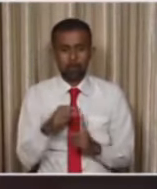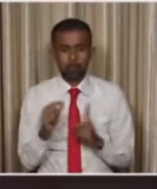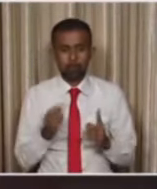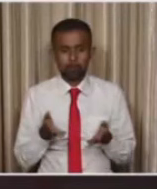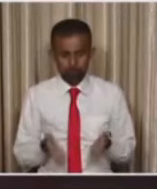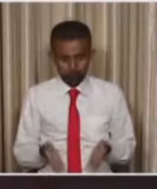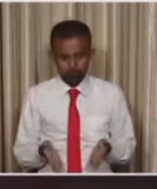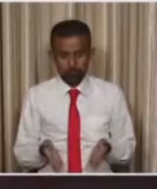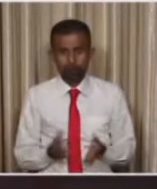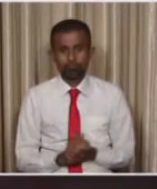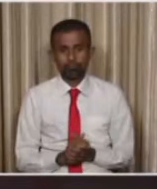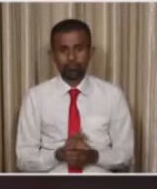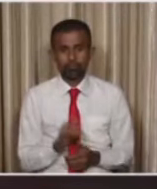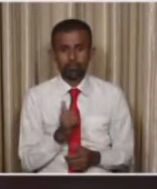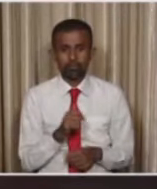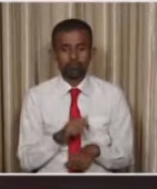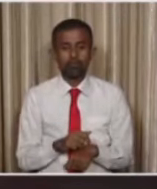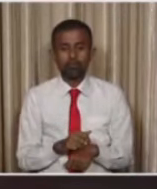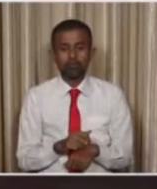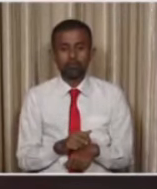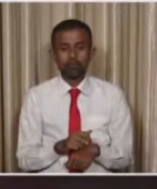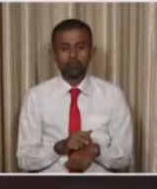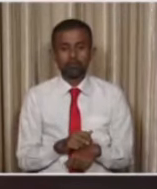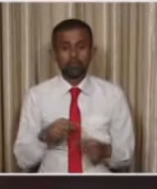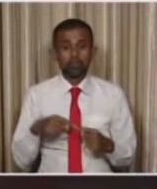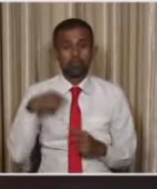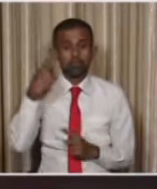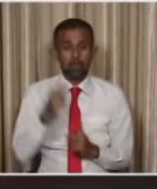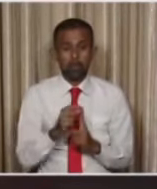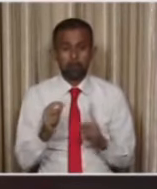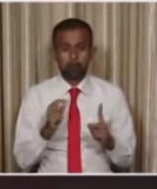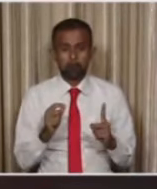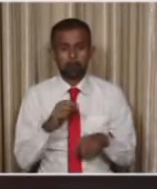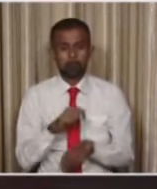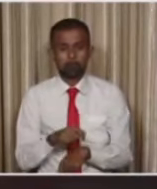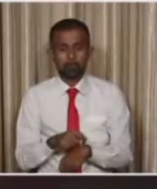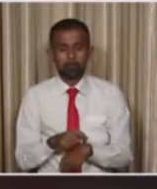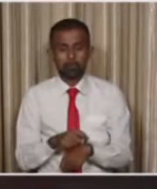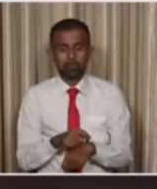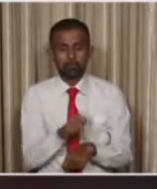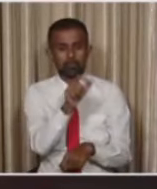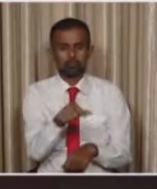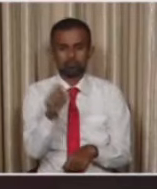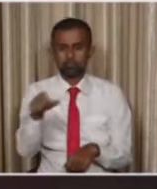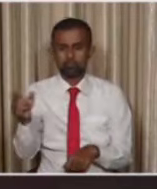පාර්ලිමේන්තුවේ සමහර විට ඊළඟ පාර්ලිමේන්තුව වෙනකොට ගොඩක් අය